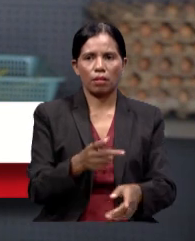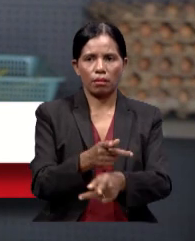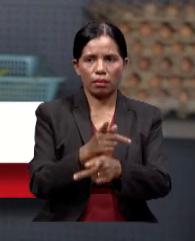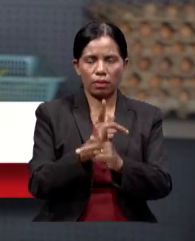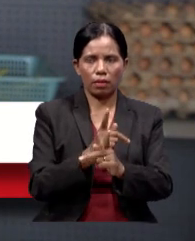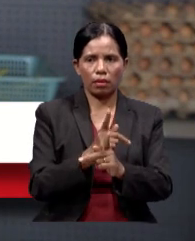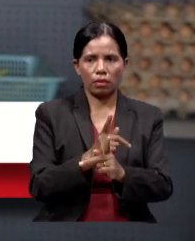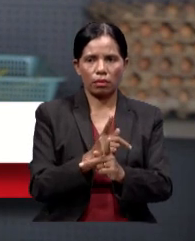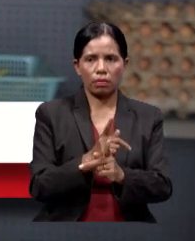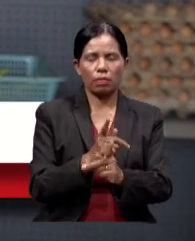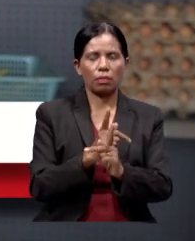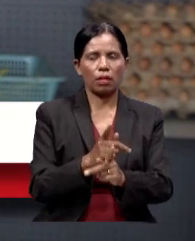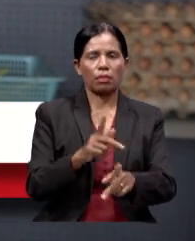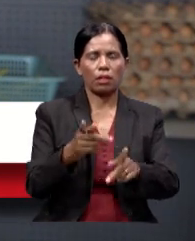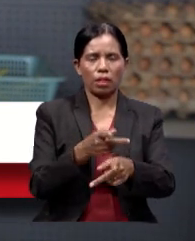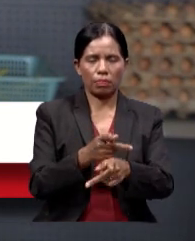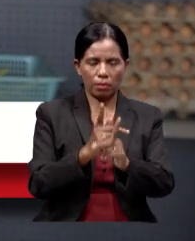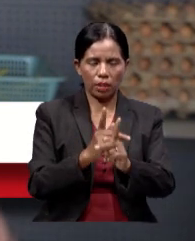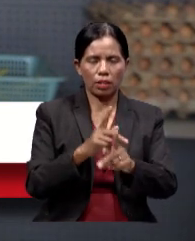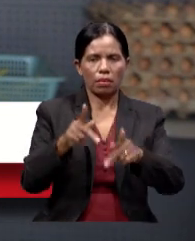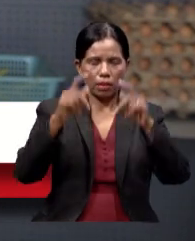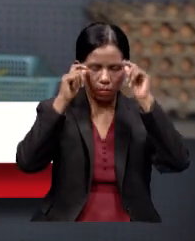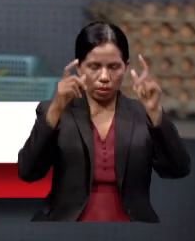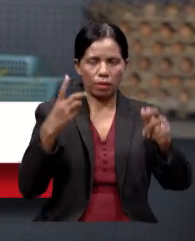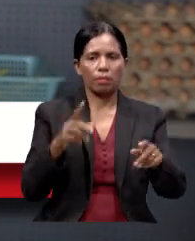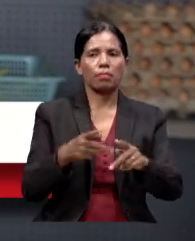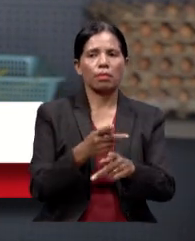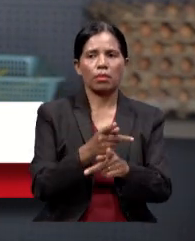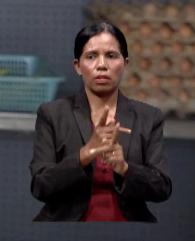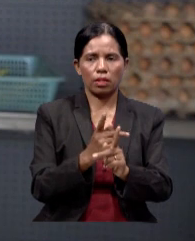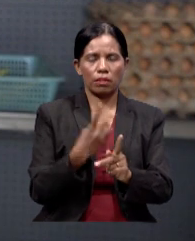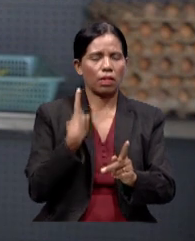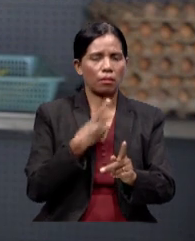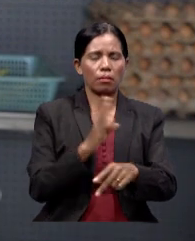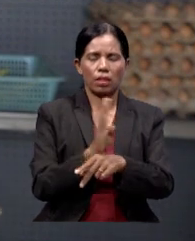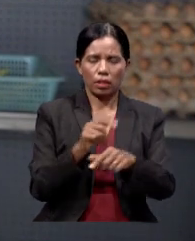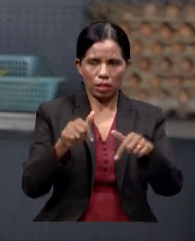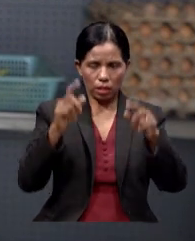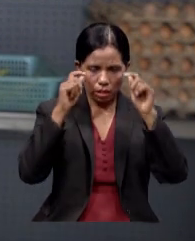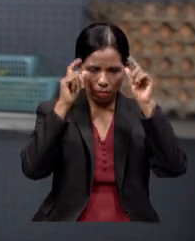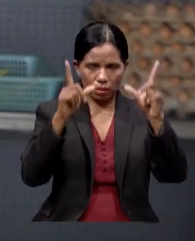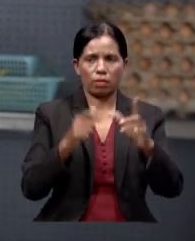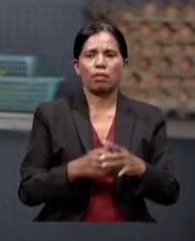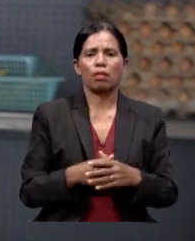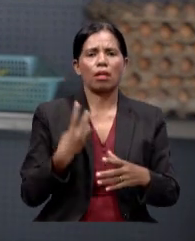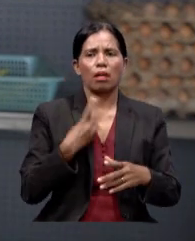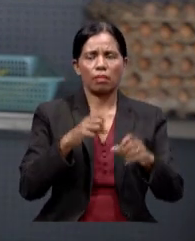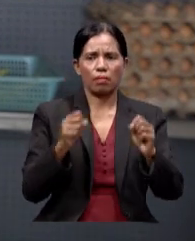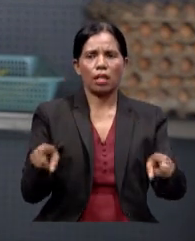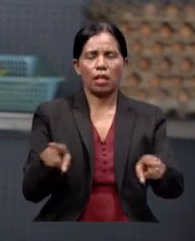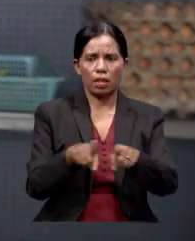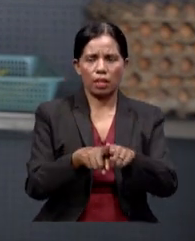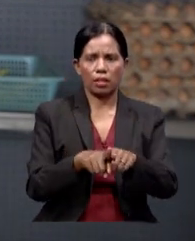Fo emprestação ba he Timor wan sel nebe mak halo negosa sa ami sel ne. Ne pra ami bele hosir hanesa